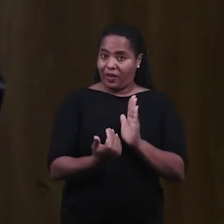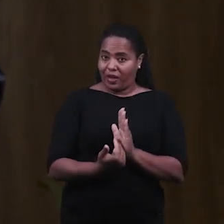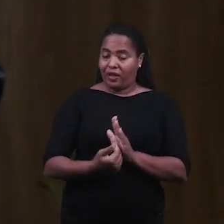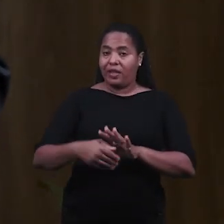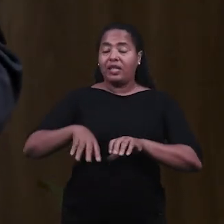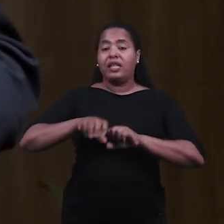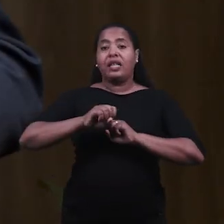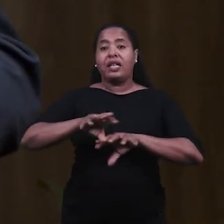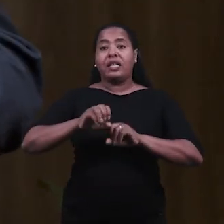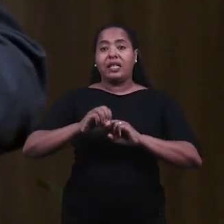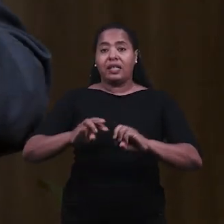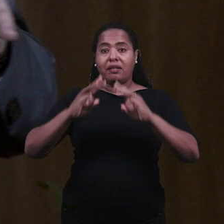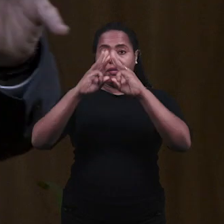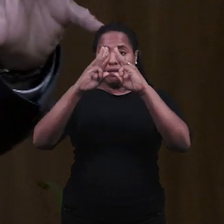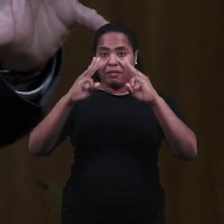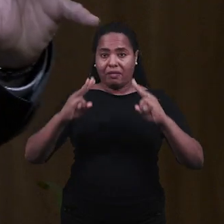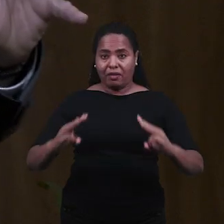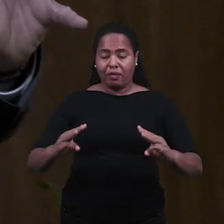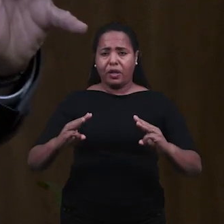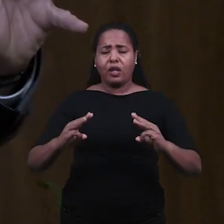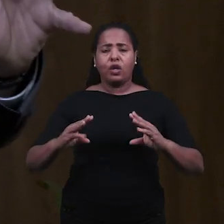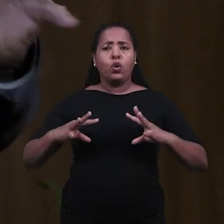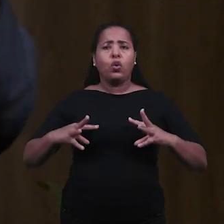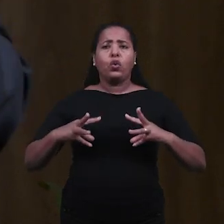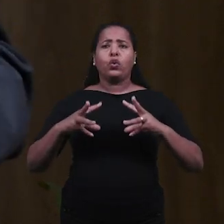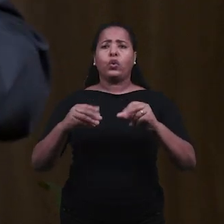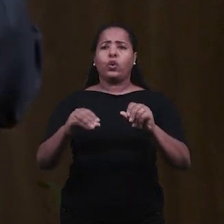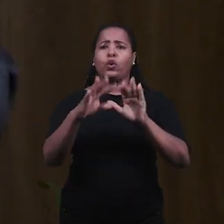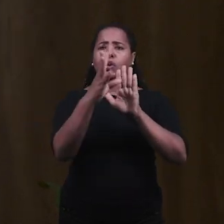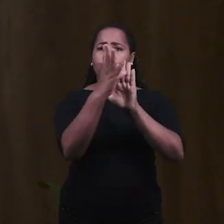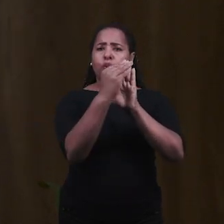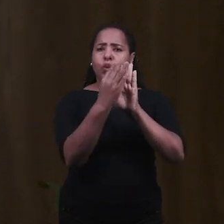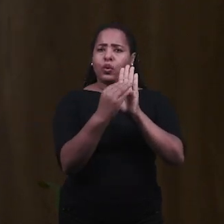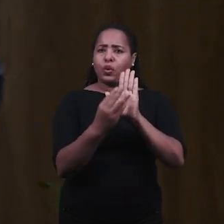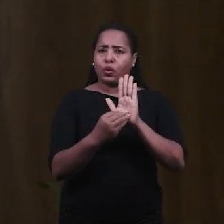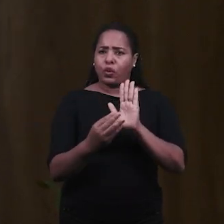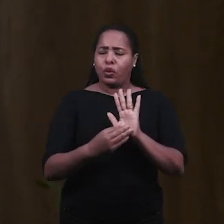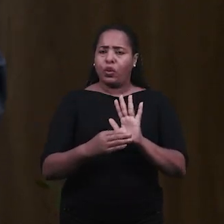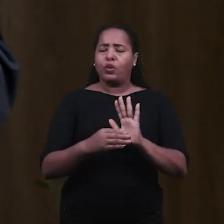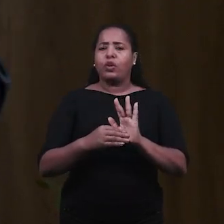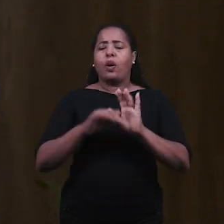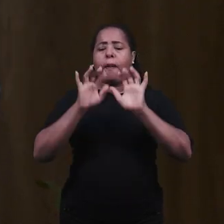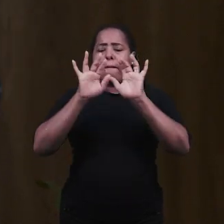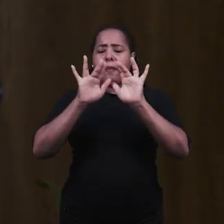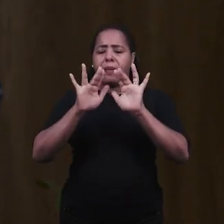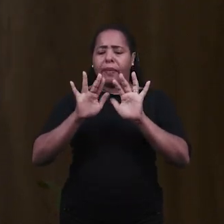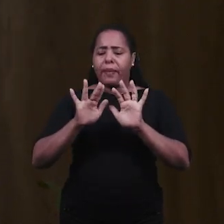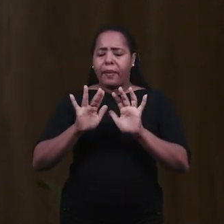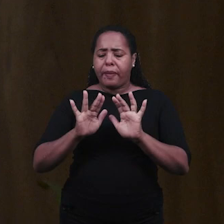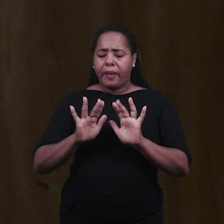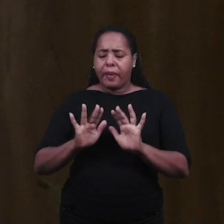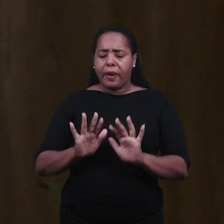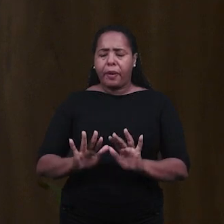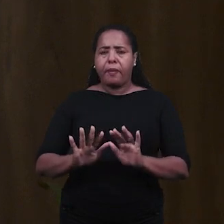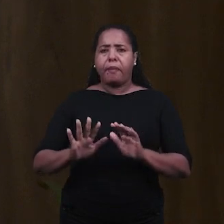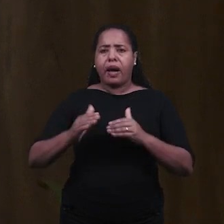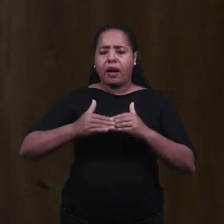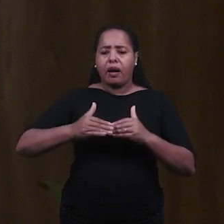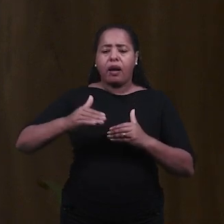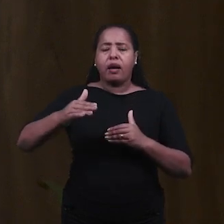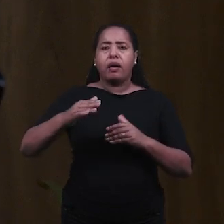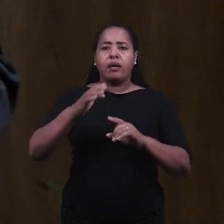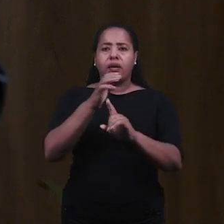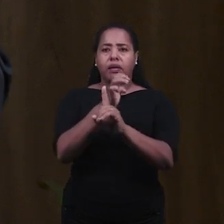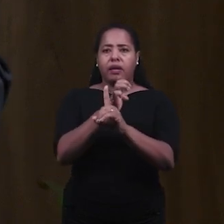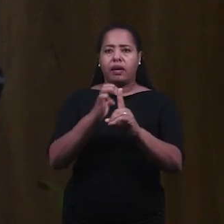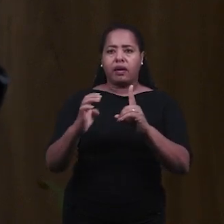Manaïm, a tout son contenu écrit, produit à partir de l'école biblique